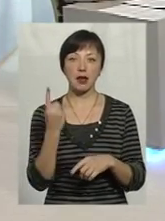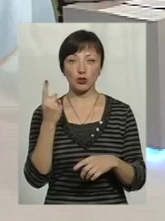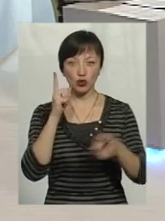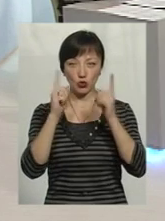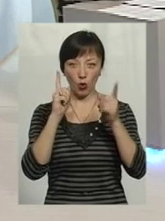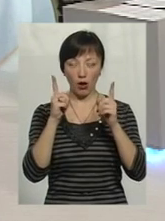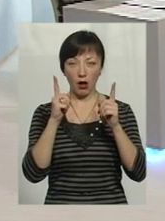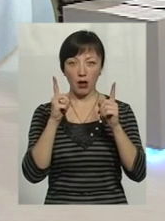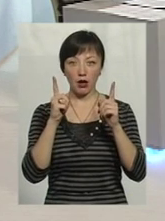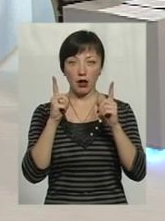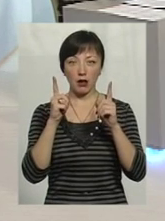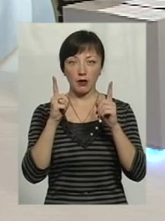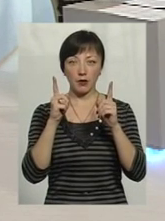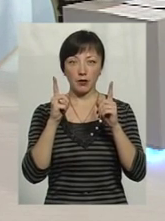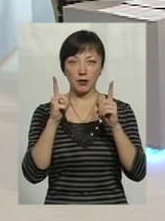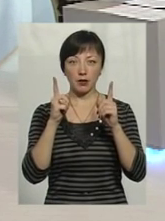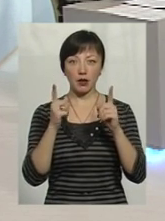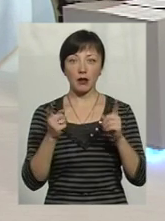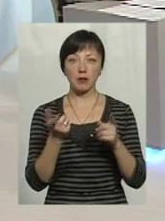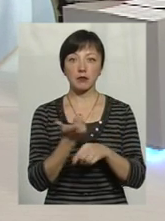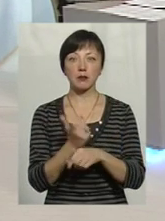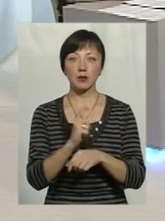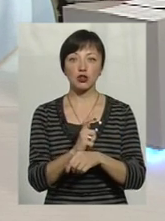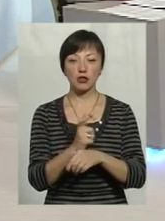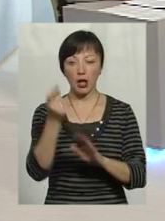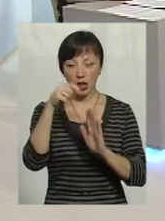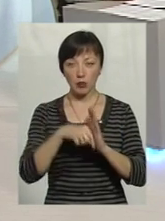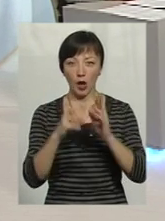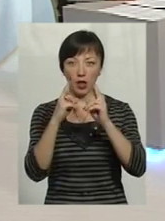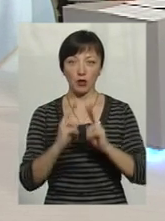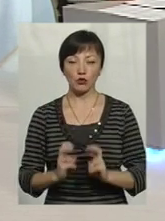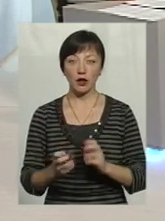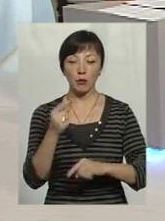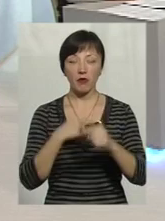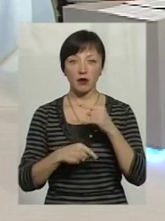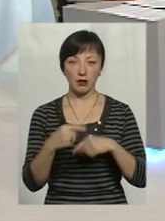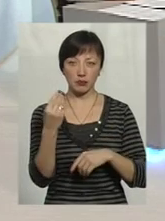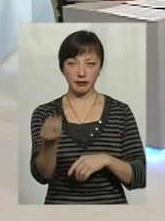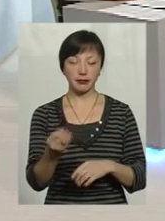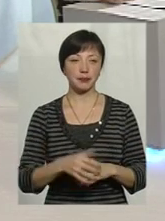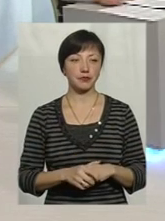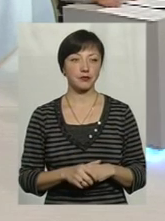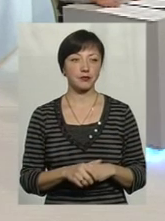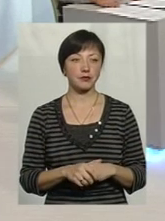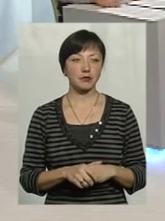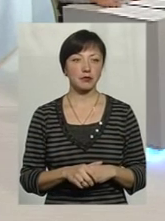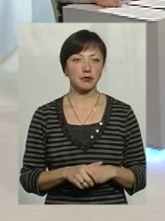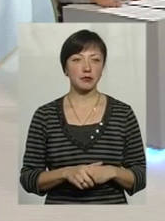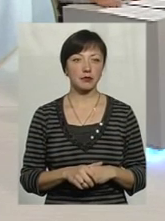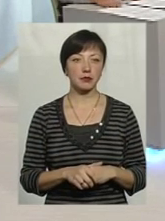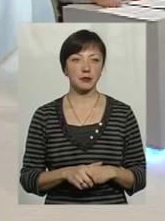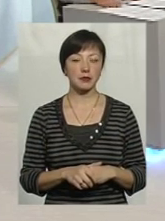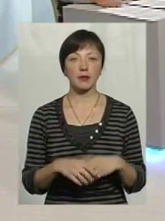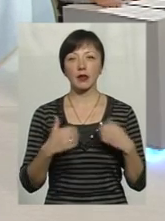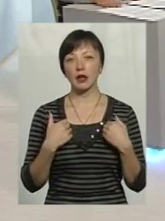шок, да? Тобто якось більш глибше це аналізувати. Ось, повертаю слово пані Альоні.